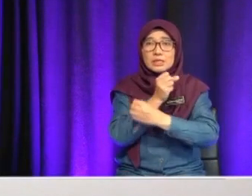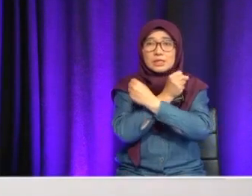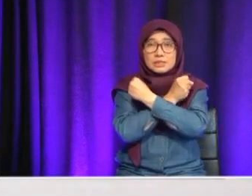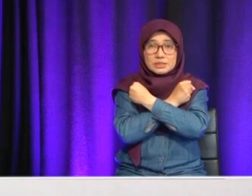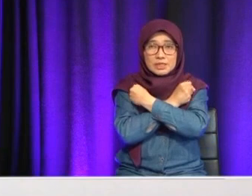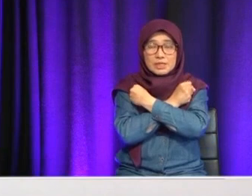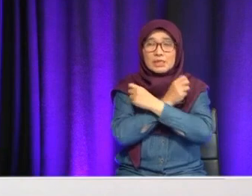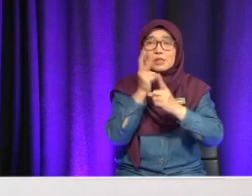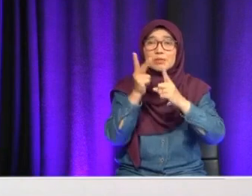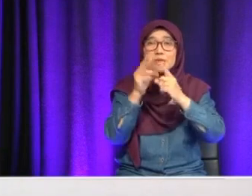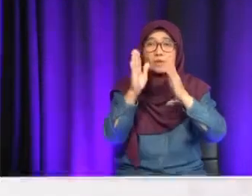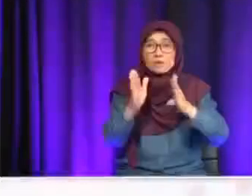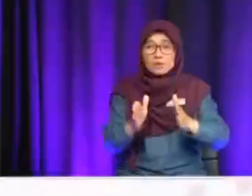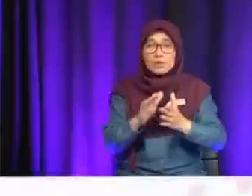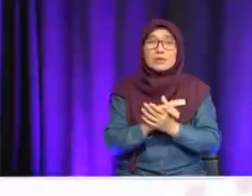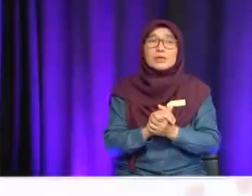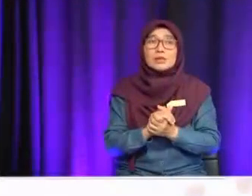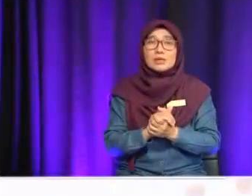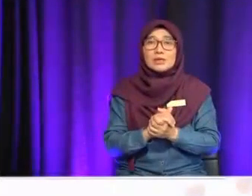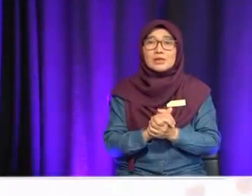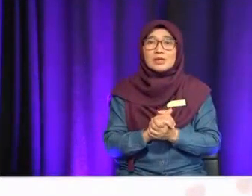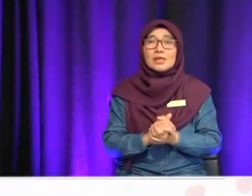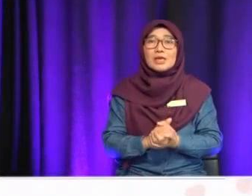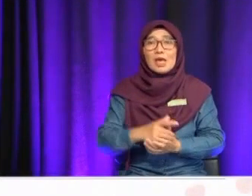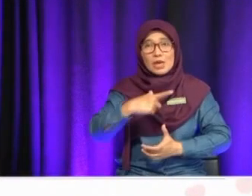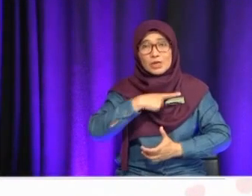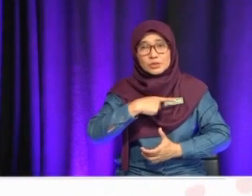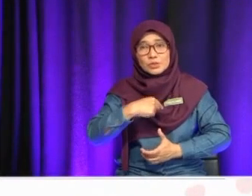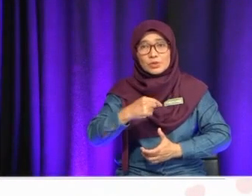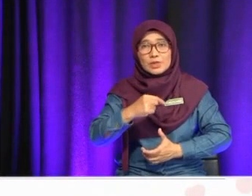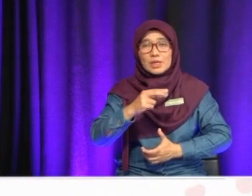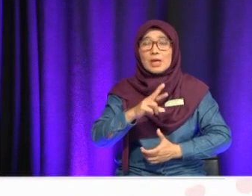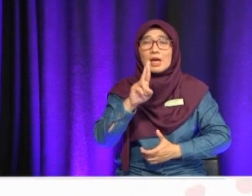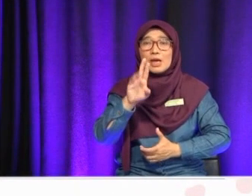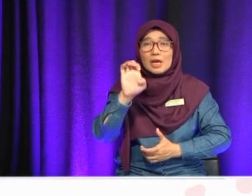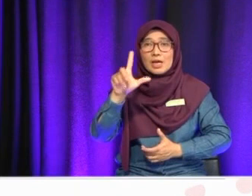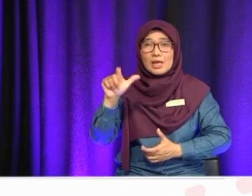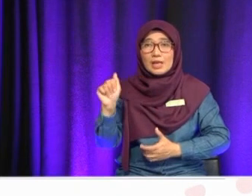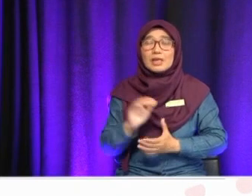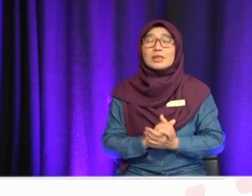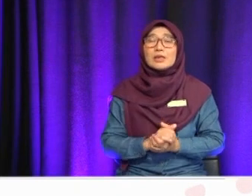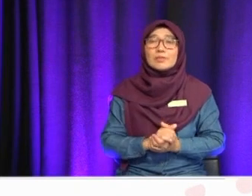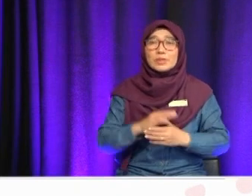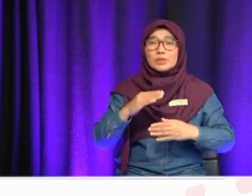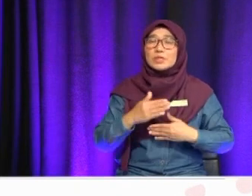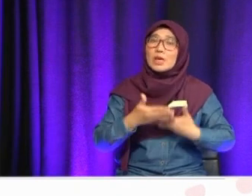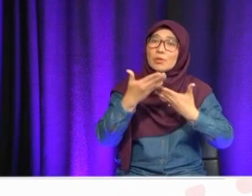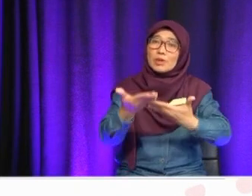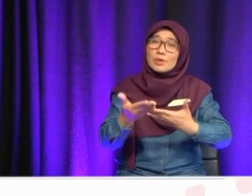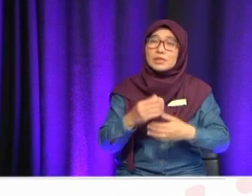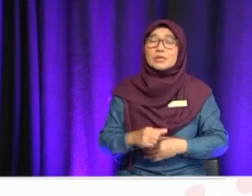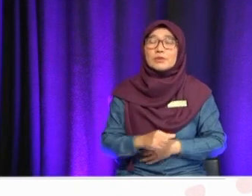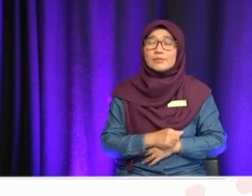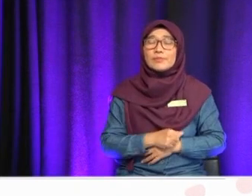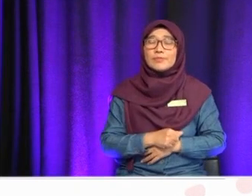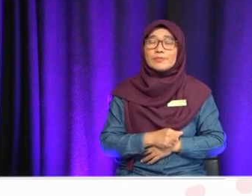betul ke tidak? Ya, betul. Suka rela. Alhamdulillah, tahniah awangku. Kita beri ganjaran untuk awangku. Dan soalan